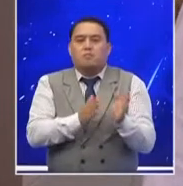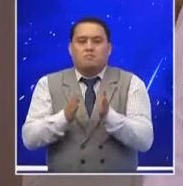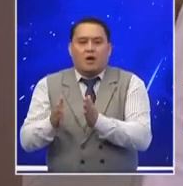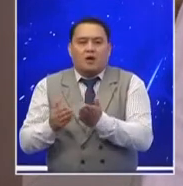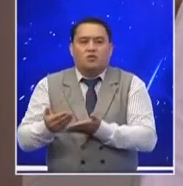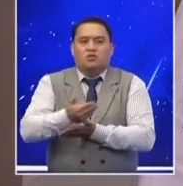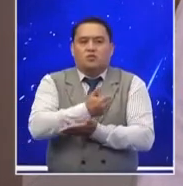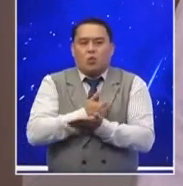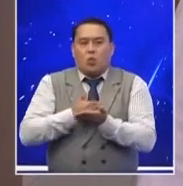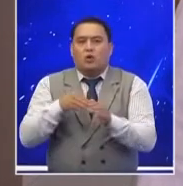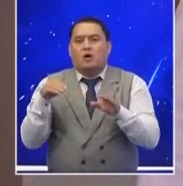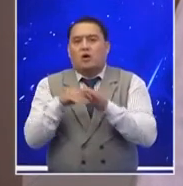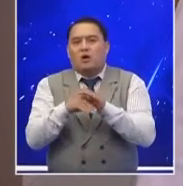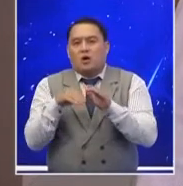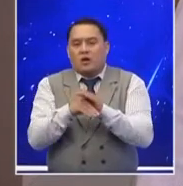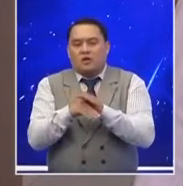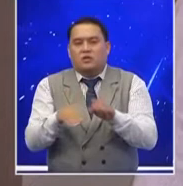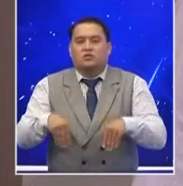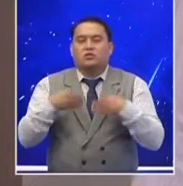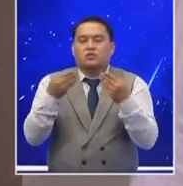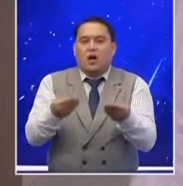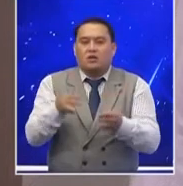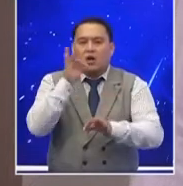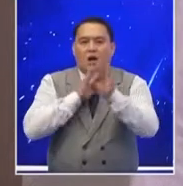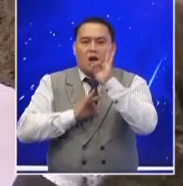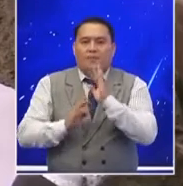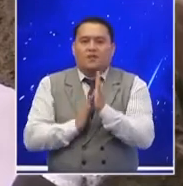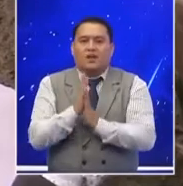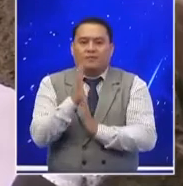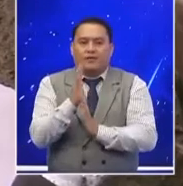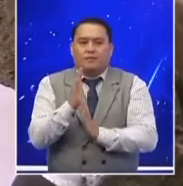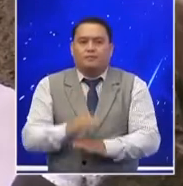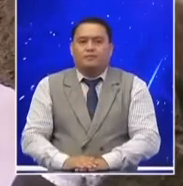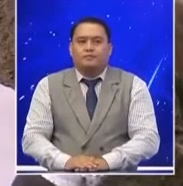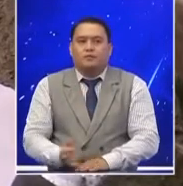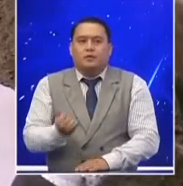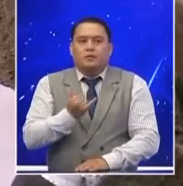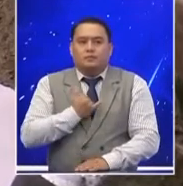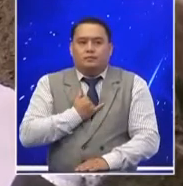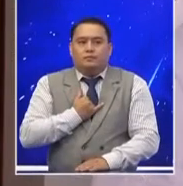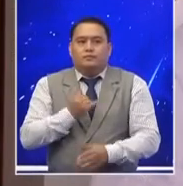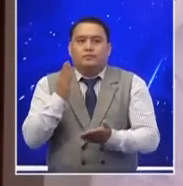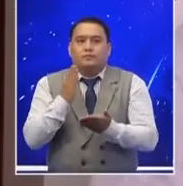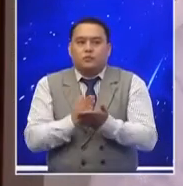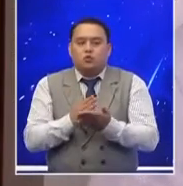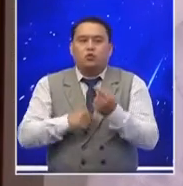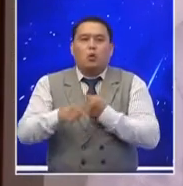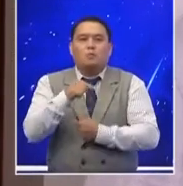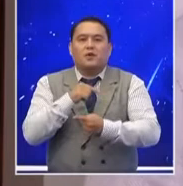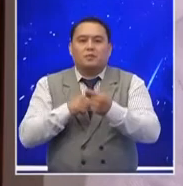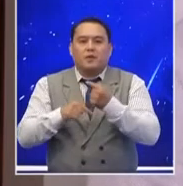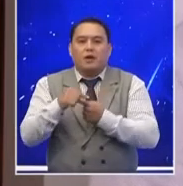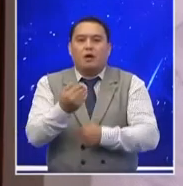сбора, хранения, сдачи лекарственных сырья. У нас есть много предпринимателей, которые